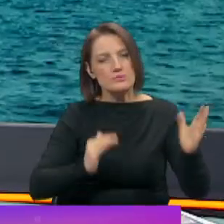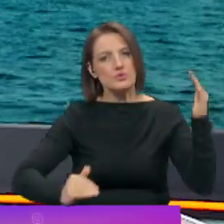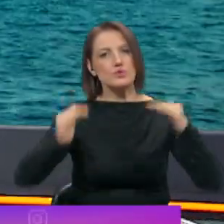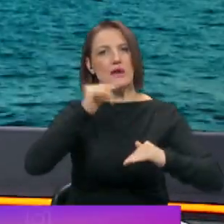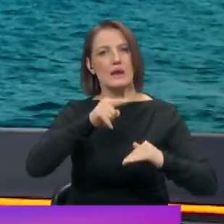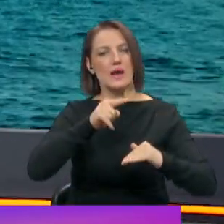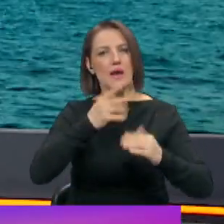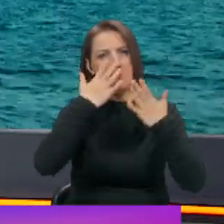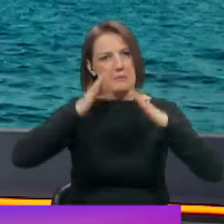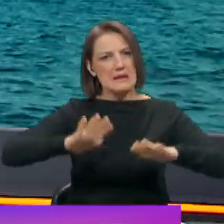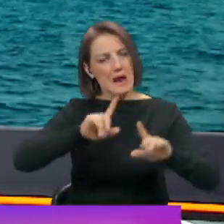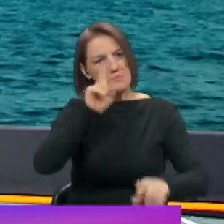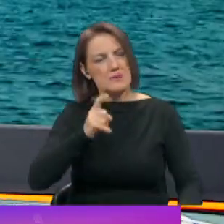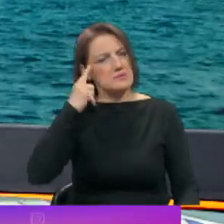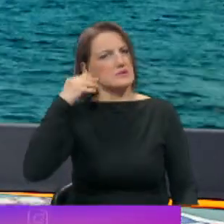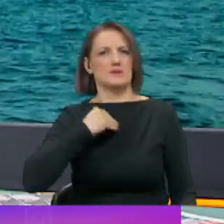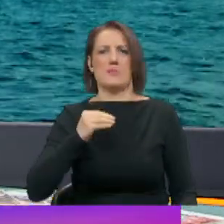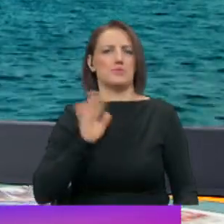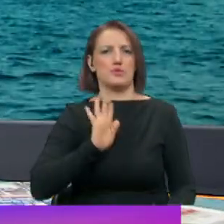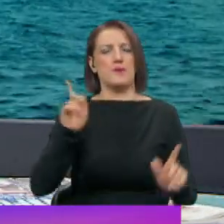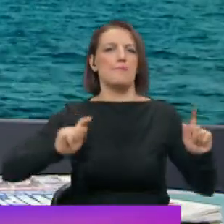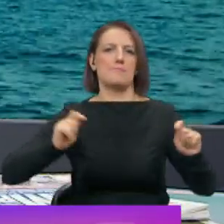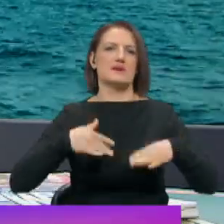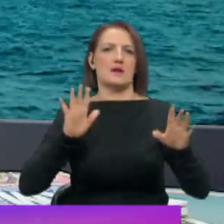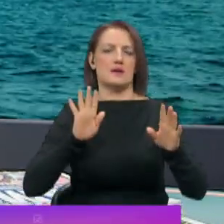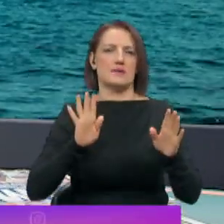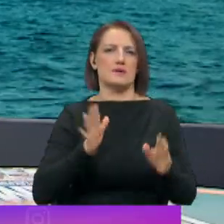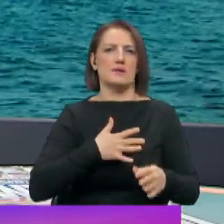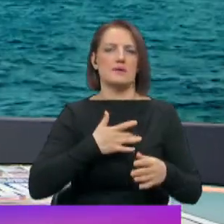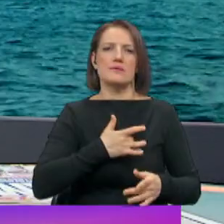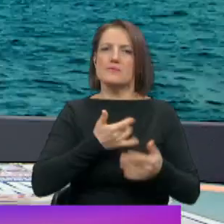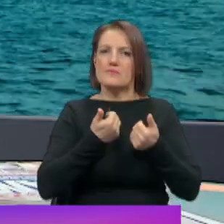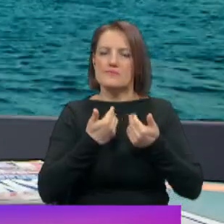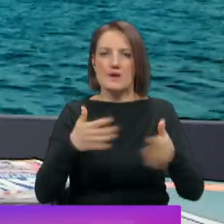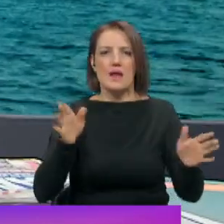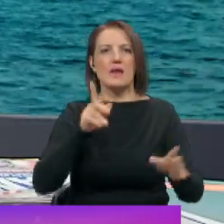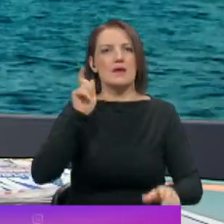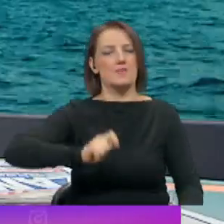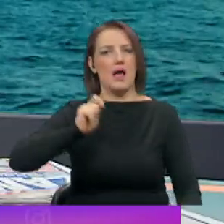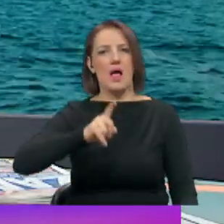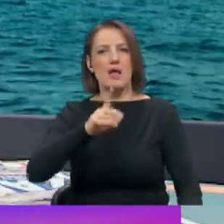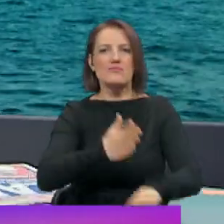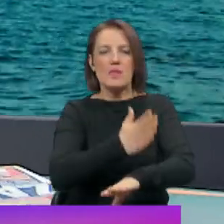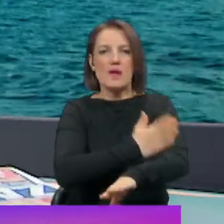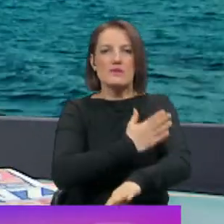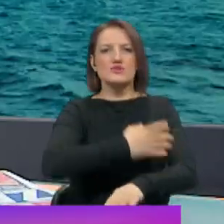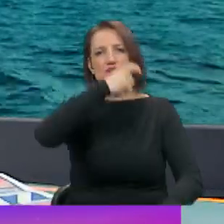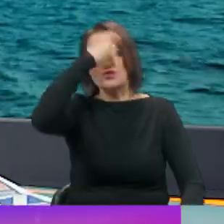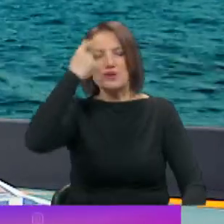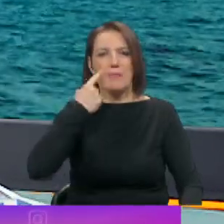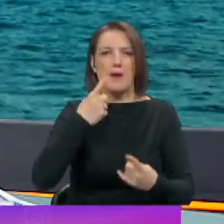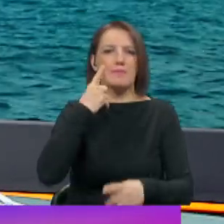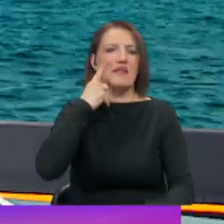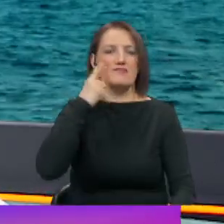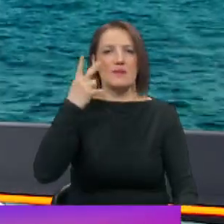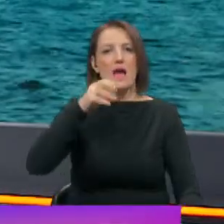üzerine çıksın diye beklerler mi zannetmiyorum yapmazlar Hani bir fedakarlık yapan bir devlet vatandaşına fedakârca yaklaşan bir devlet